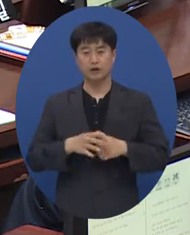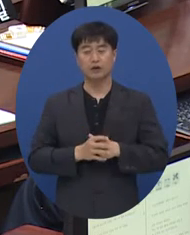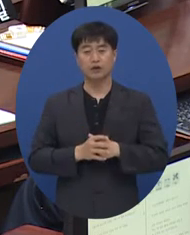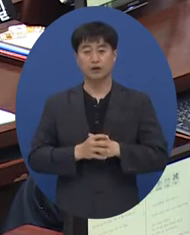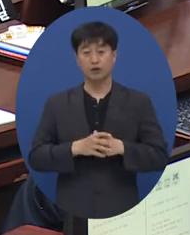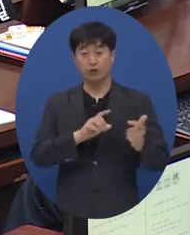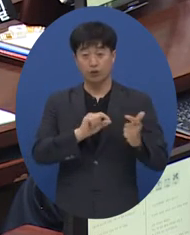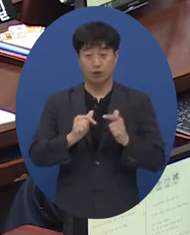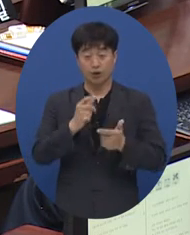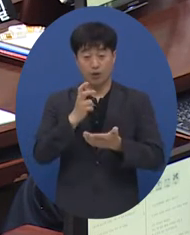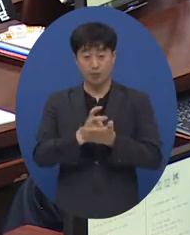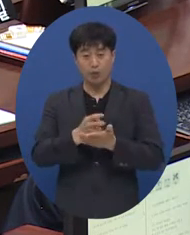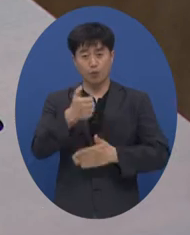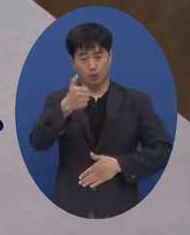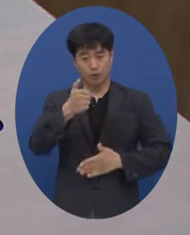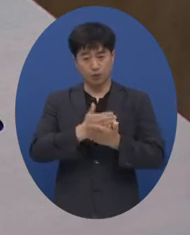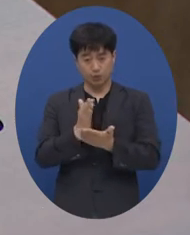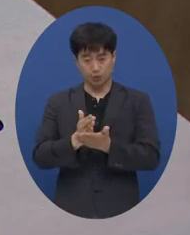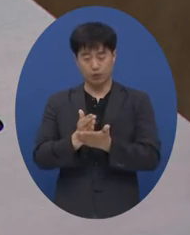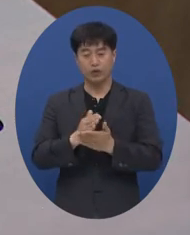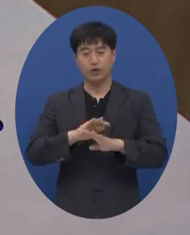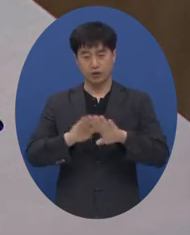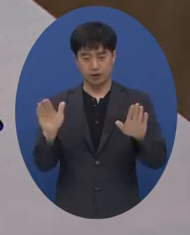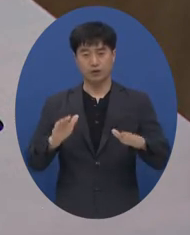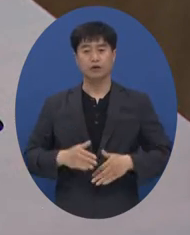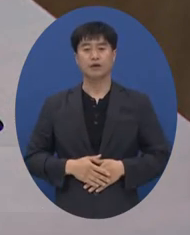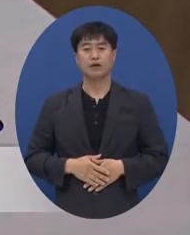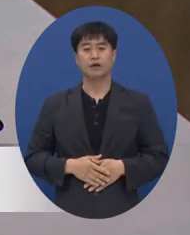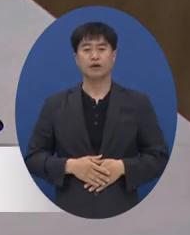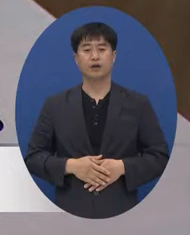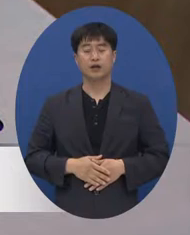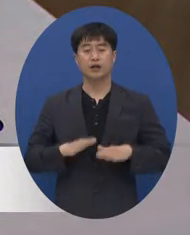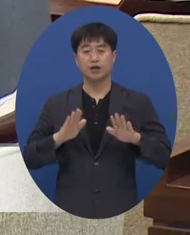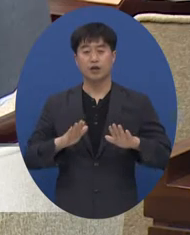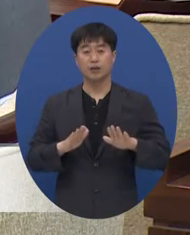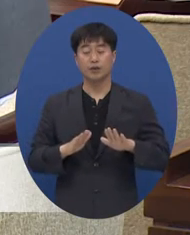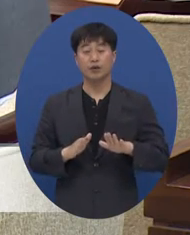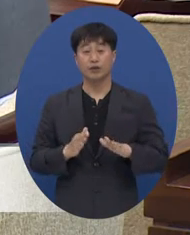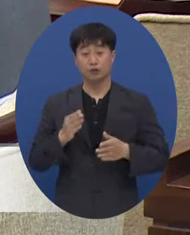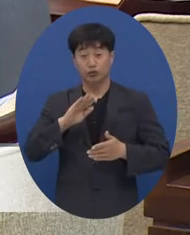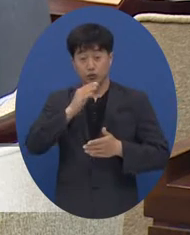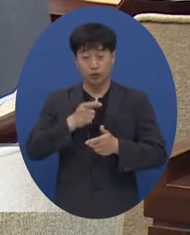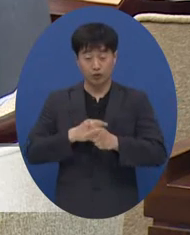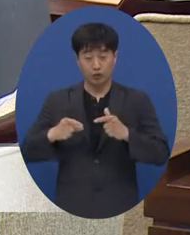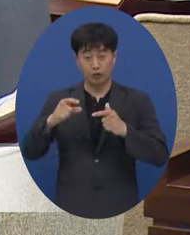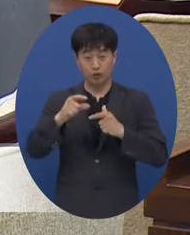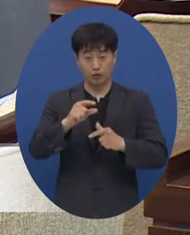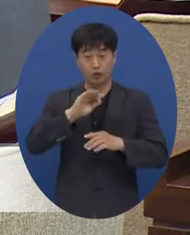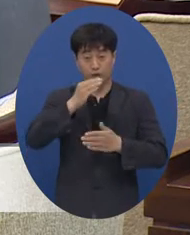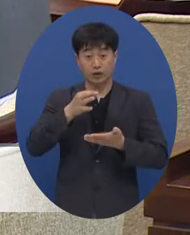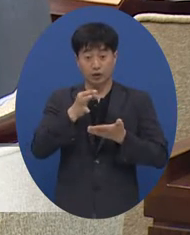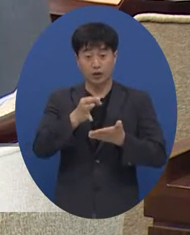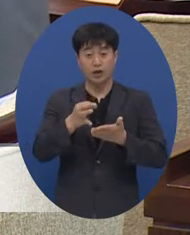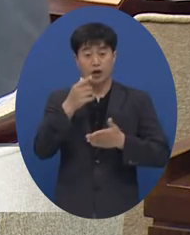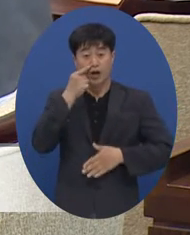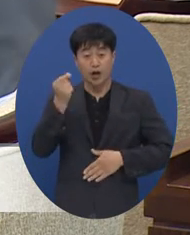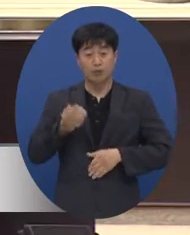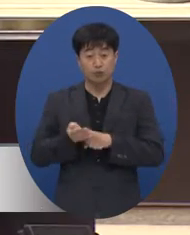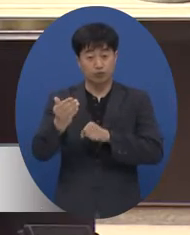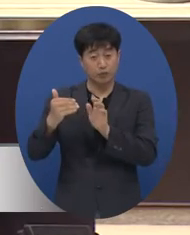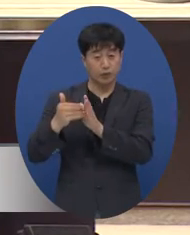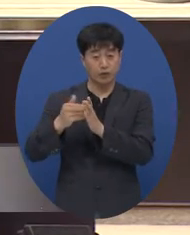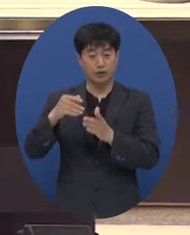질의, 조례안 등 50여 개 안건을 처리합니다. 이번 추경 예산안은 일본 정부의 보복성 수출 규제 조치에